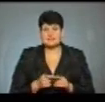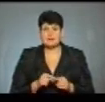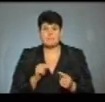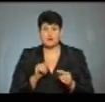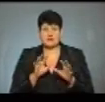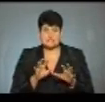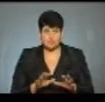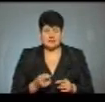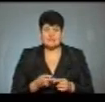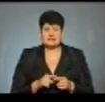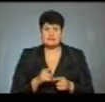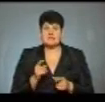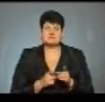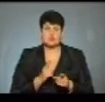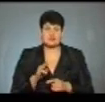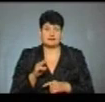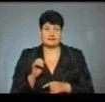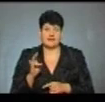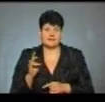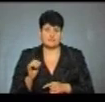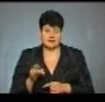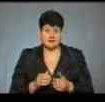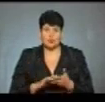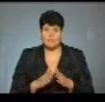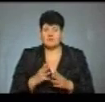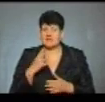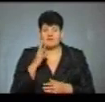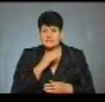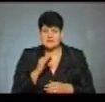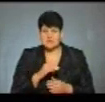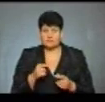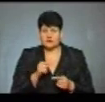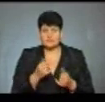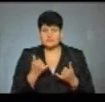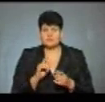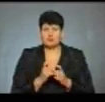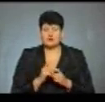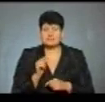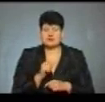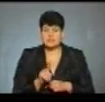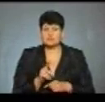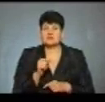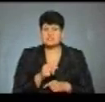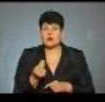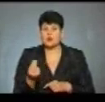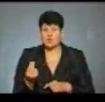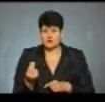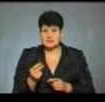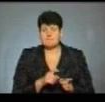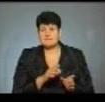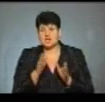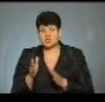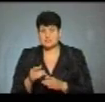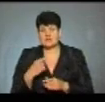протизаконно, це треба змінювати тендерні умови було. Ми, можливо, не встигнемо їх. Зараз будемо боротися за те, щоб ці гроші перейшли